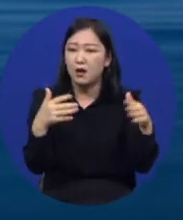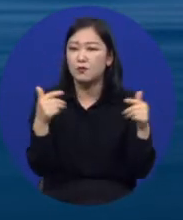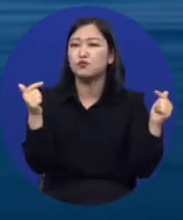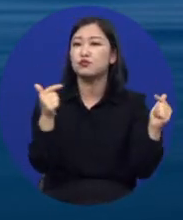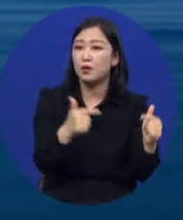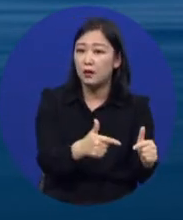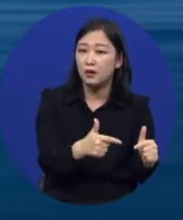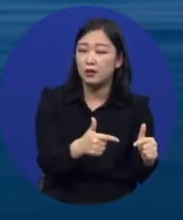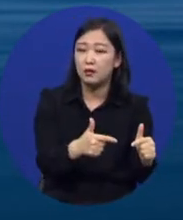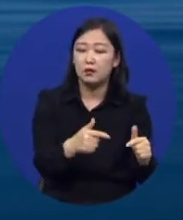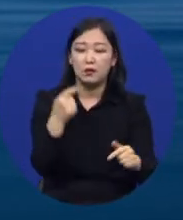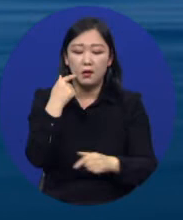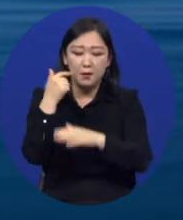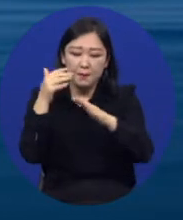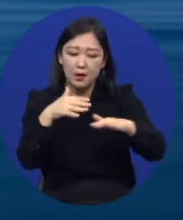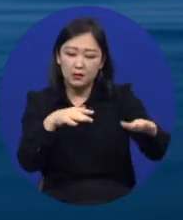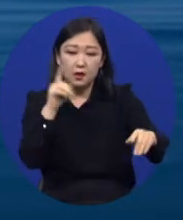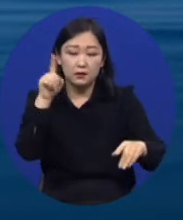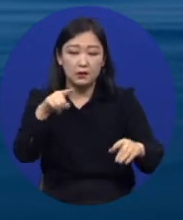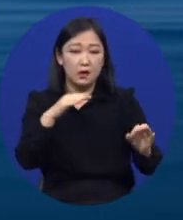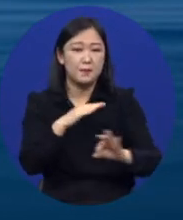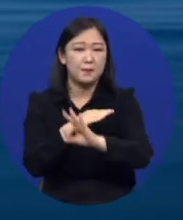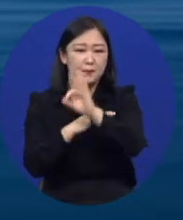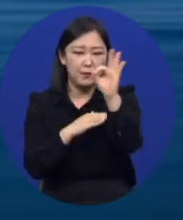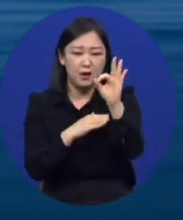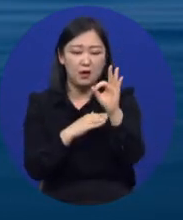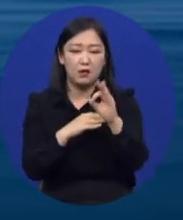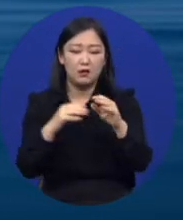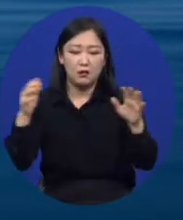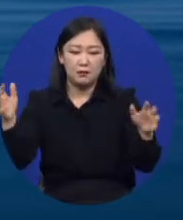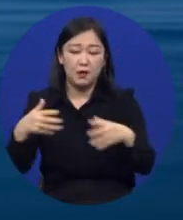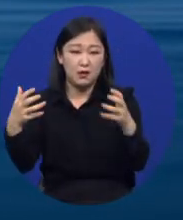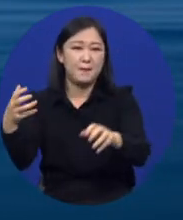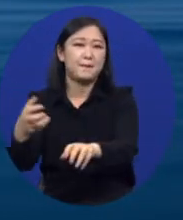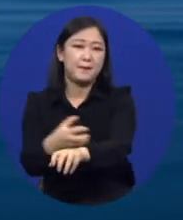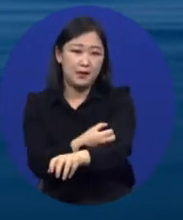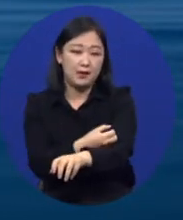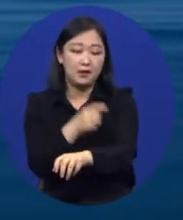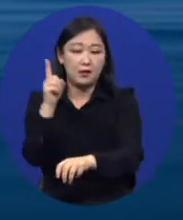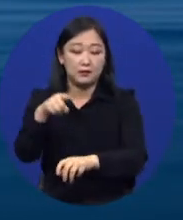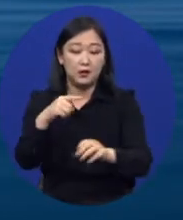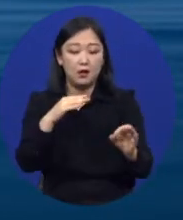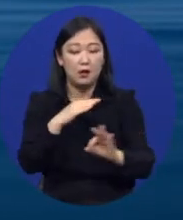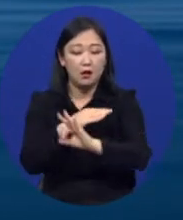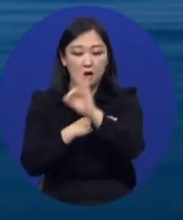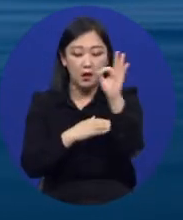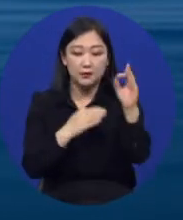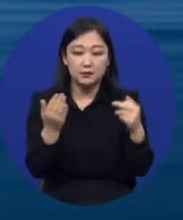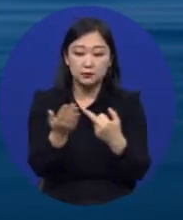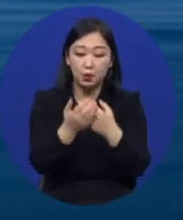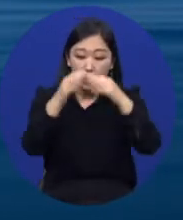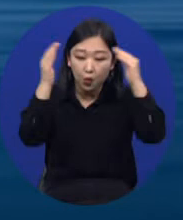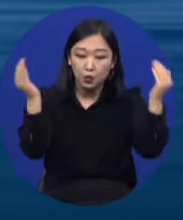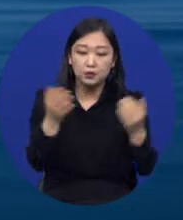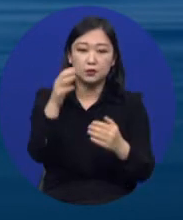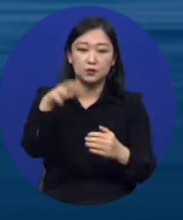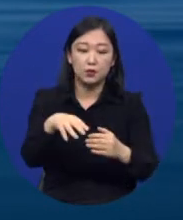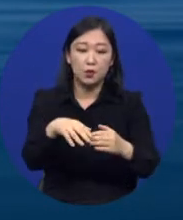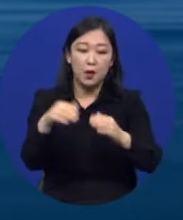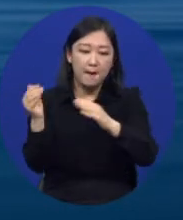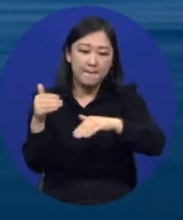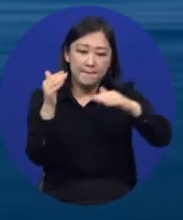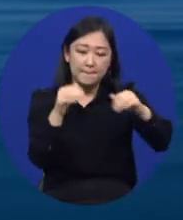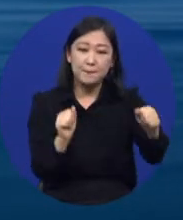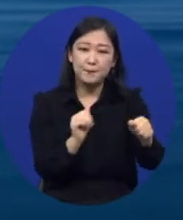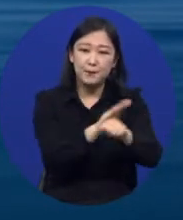되겠지만 해상에는 내일 오전까지 바람이 강하게 보겠습니다 1 오전까지 제주도 전 해상으로 물결이 최고 4m